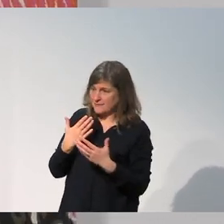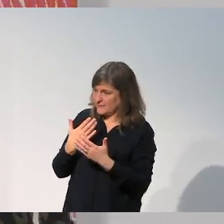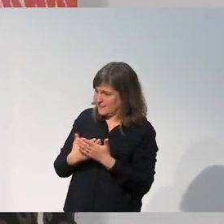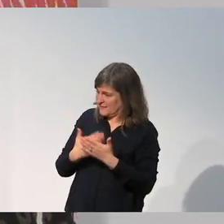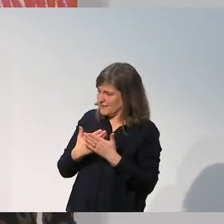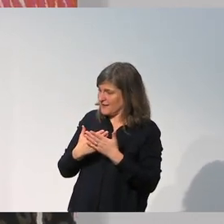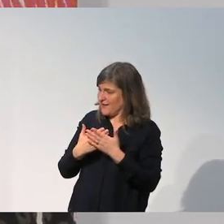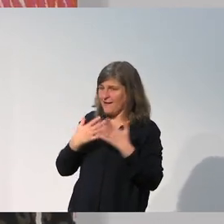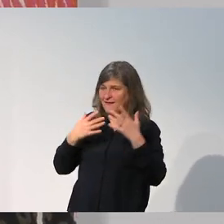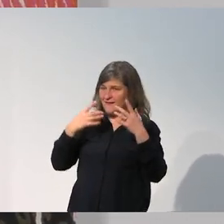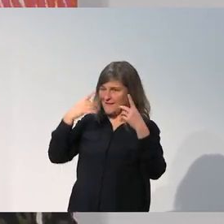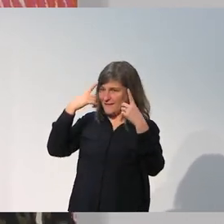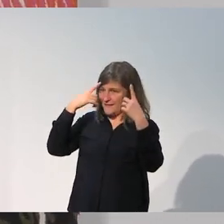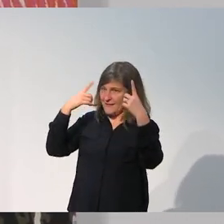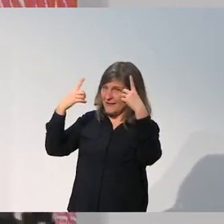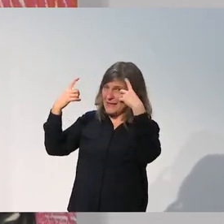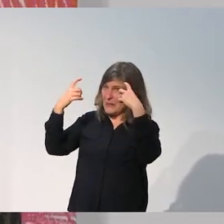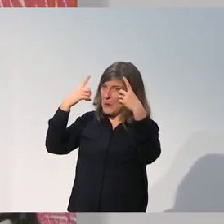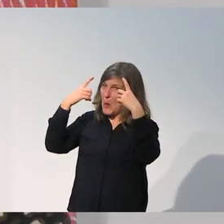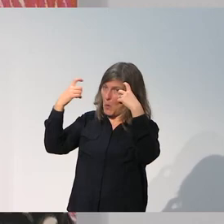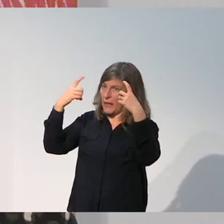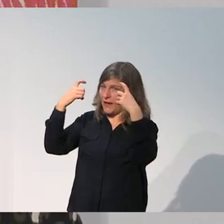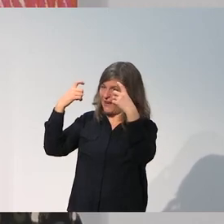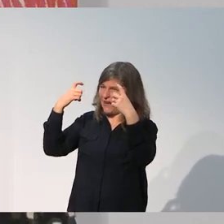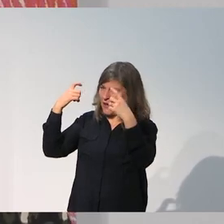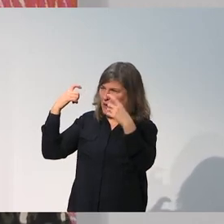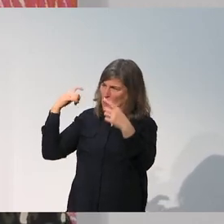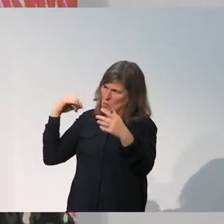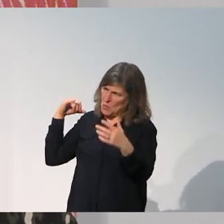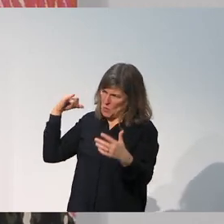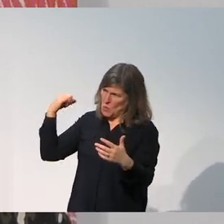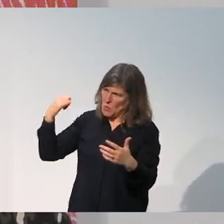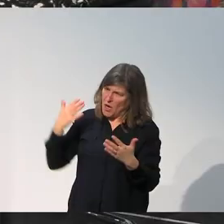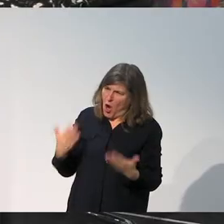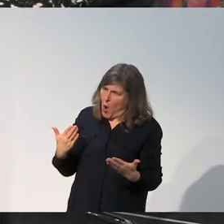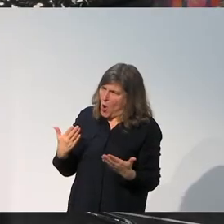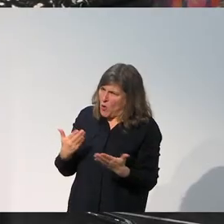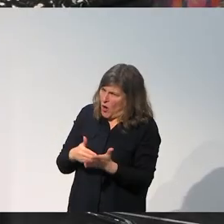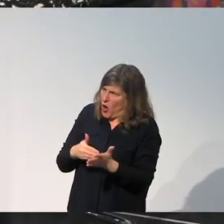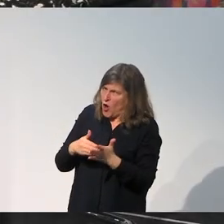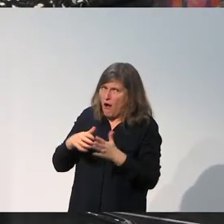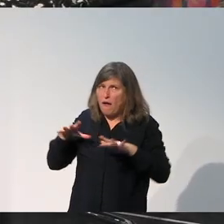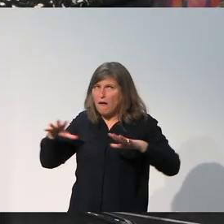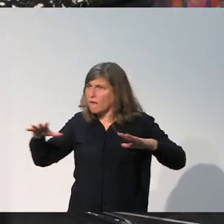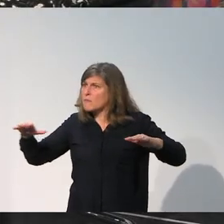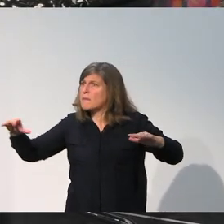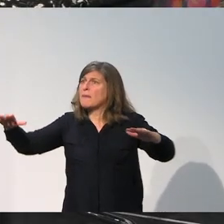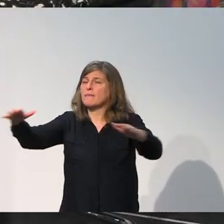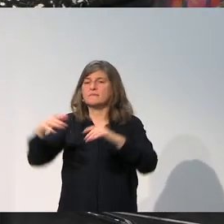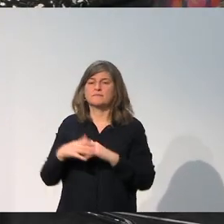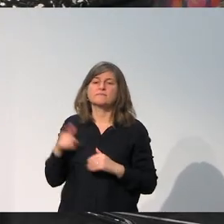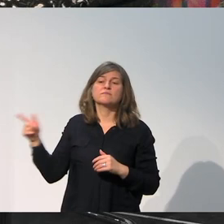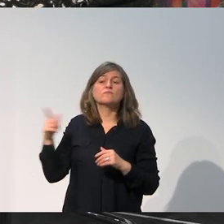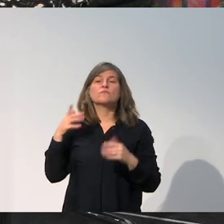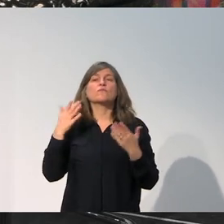finalement, qui a existé longtemps et qu'on trouve encore aujourd'hui? Alors, c'est vrai que les théories climatiques, aujourd'hui,